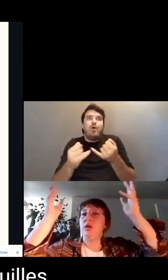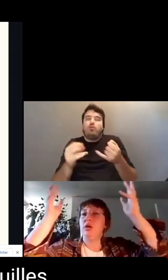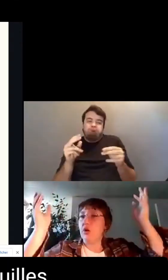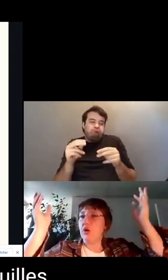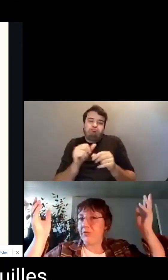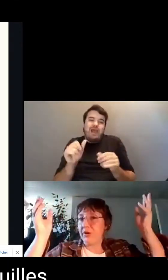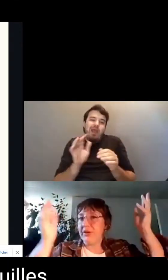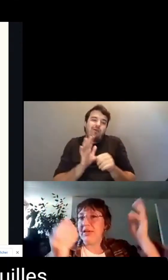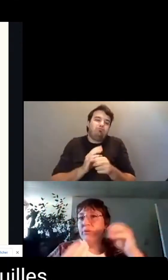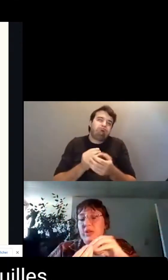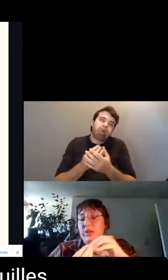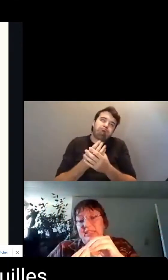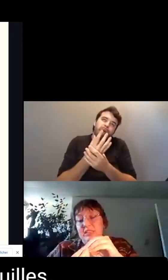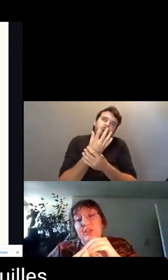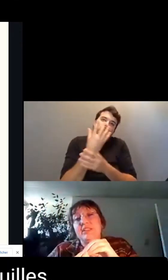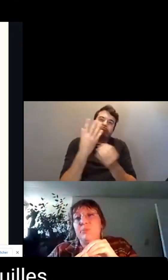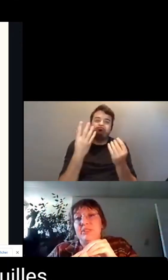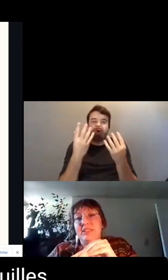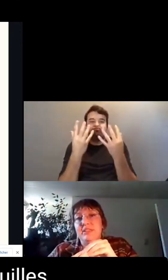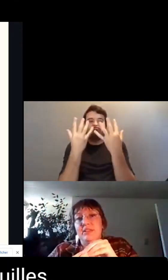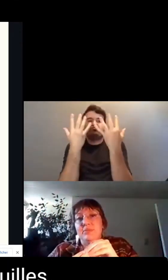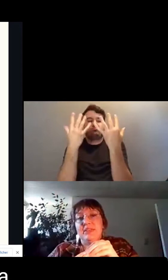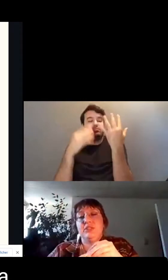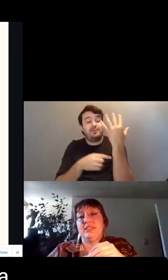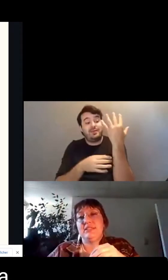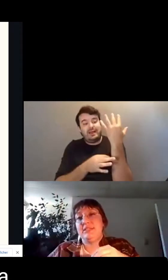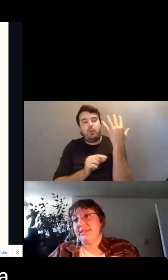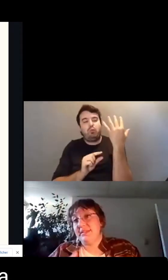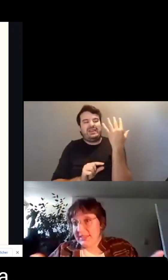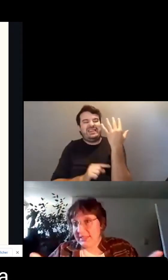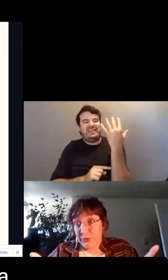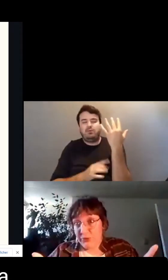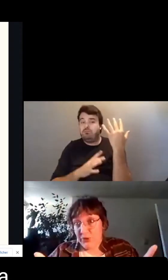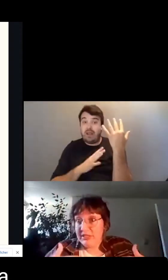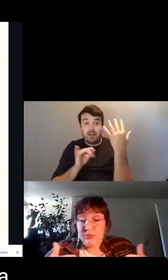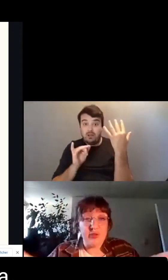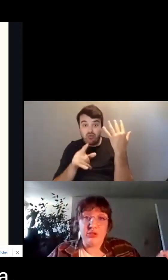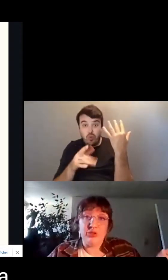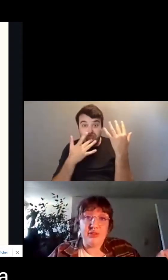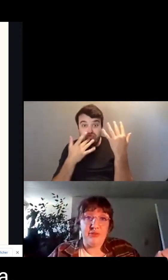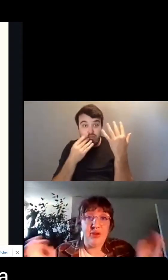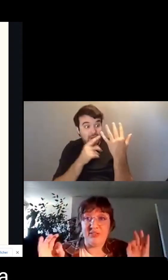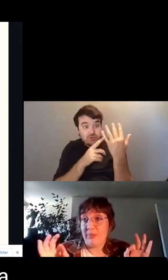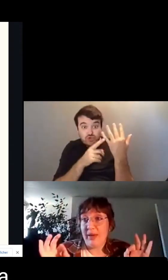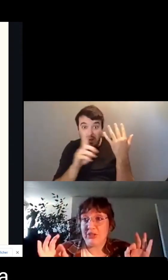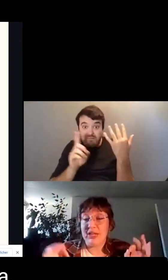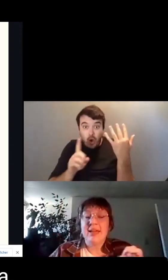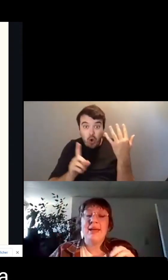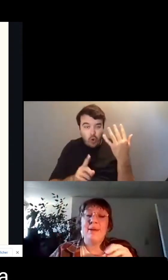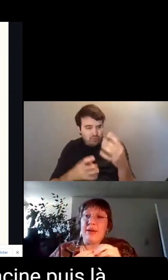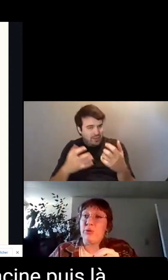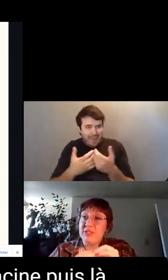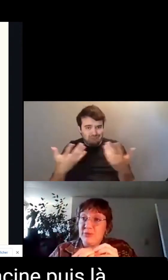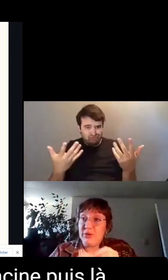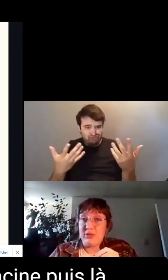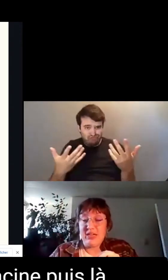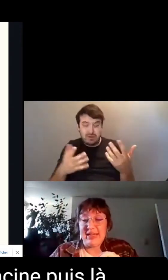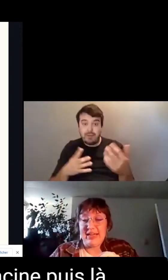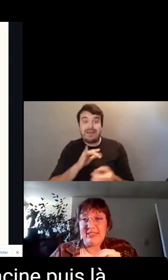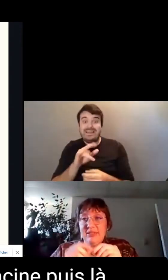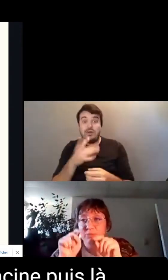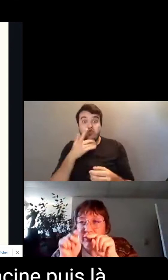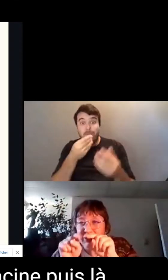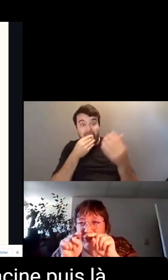pousser leurs feuilles, puis la racine va rester petite. Mais ça, c'est si ça vous va, si vous voulez juste les feuilles, ça marche. Par contre, si vous voulez